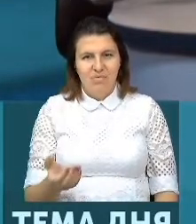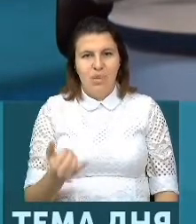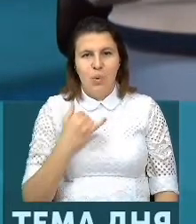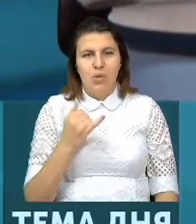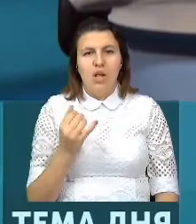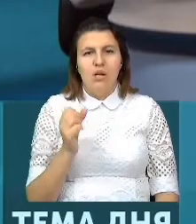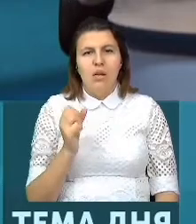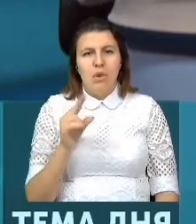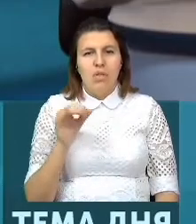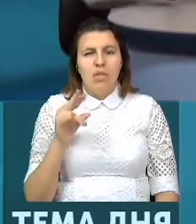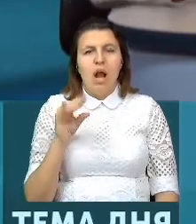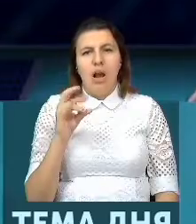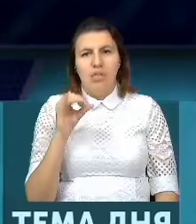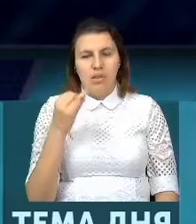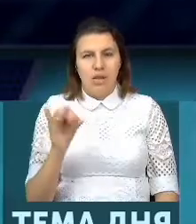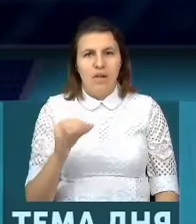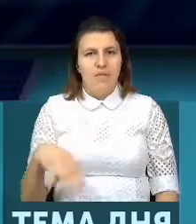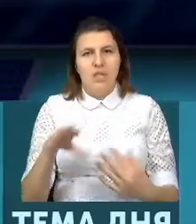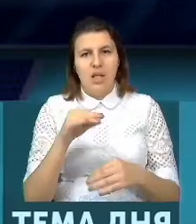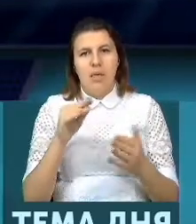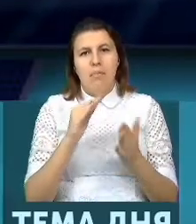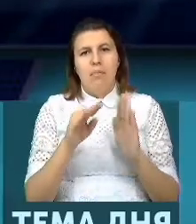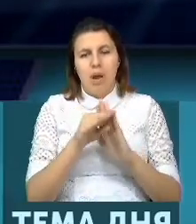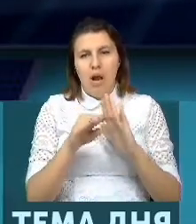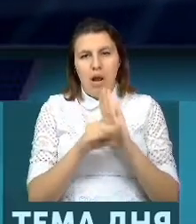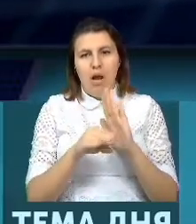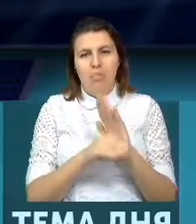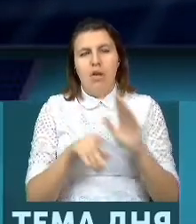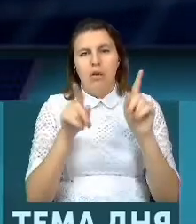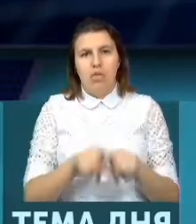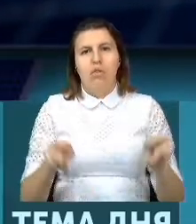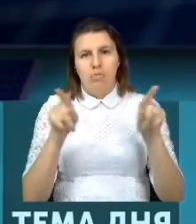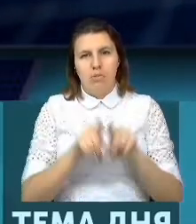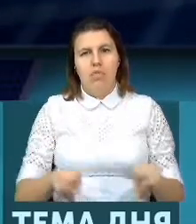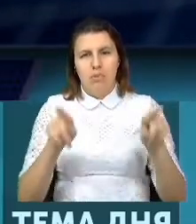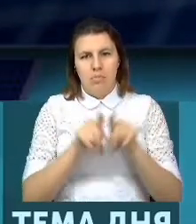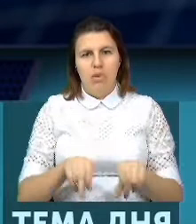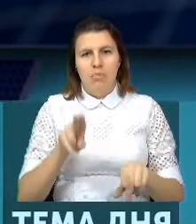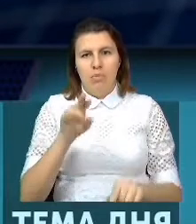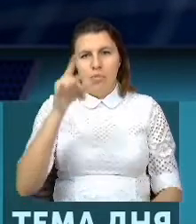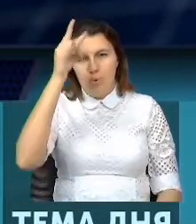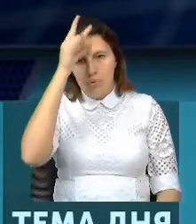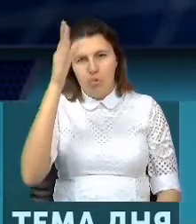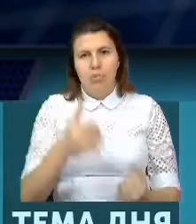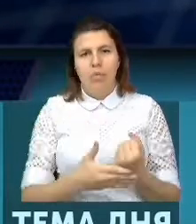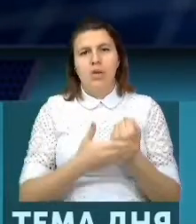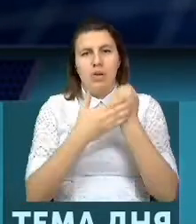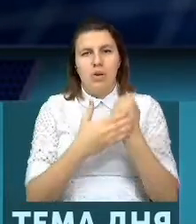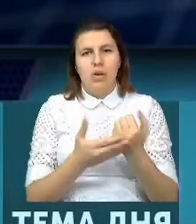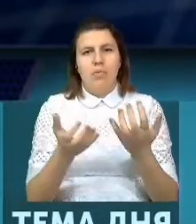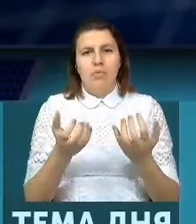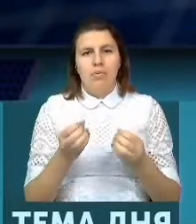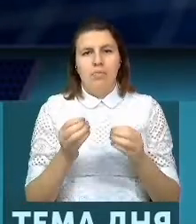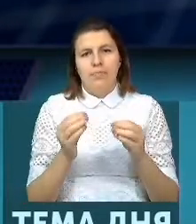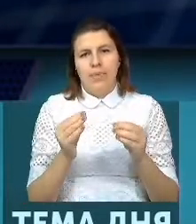все программы из года в год одинаковые. У нас программы по культуре, да, поддержание, прием десятки тысяч гривен уходит